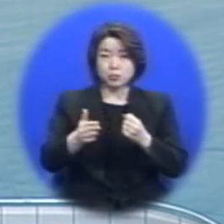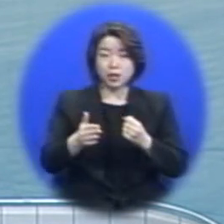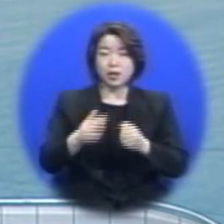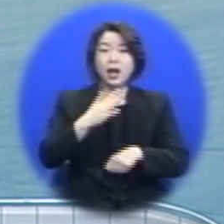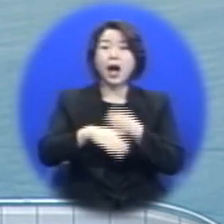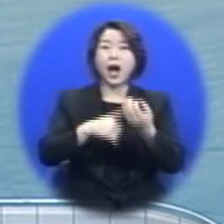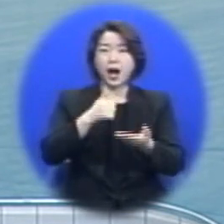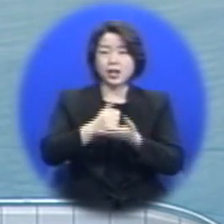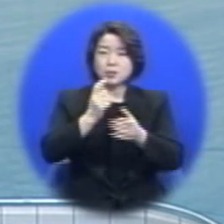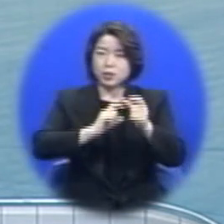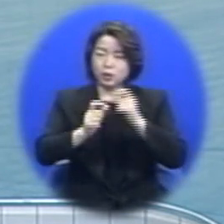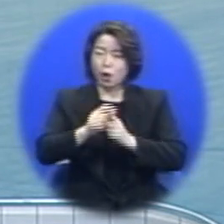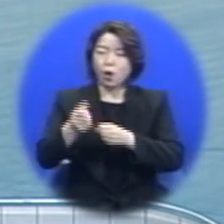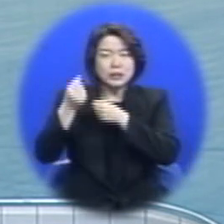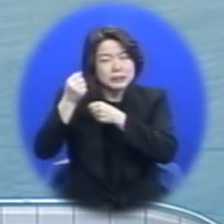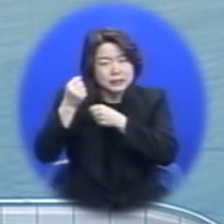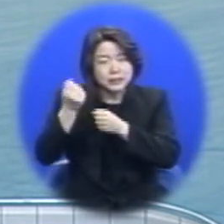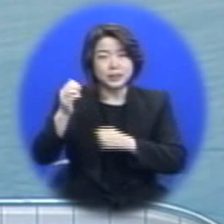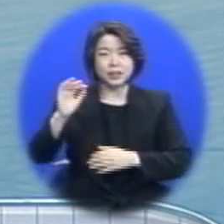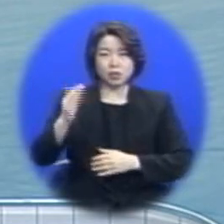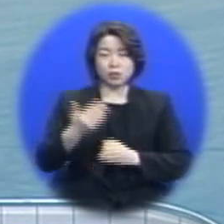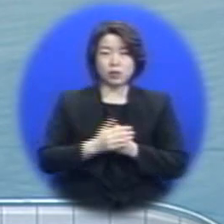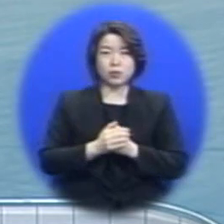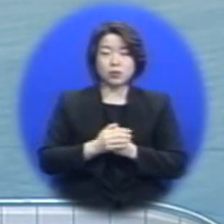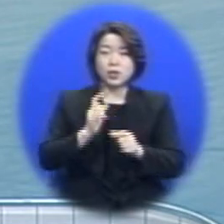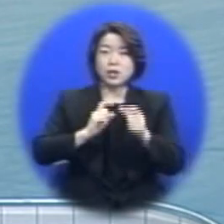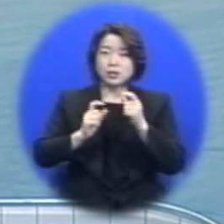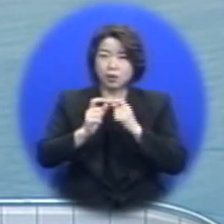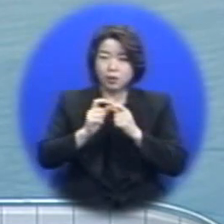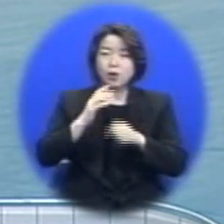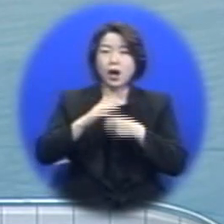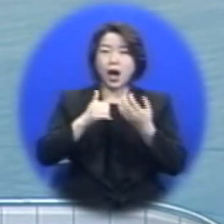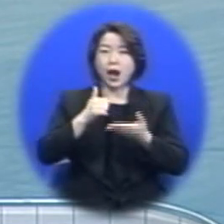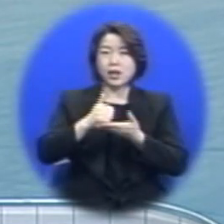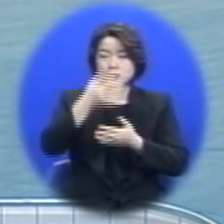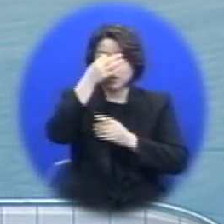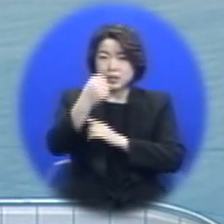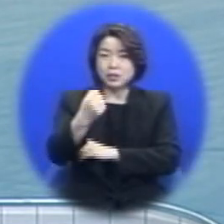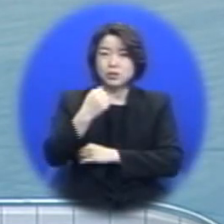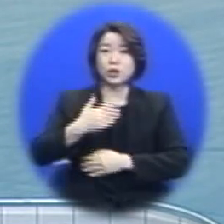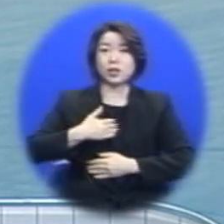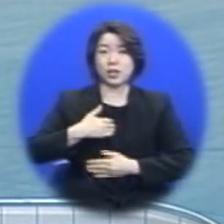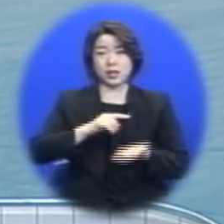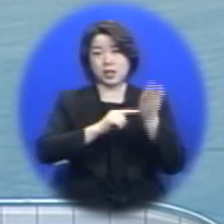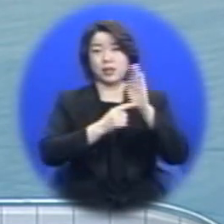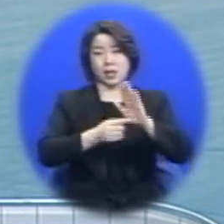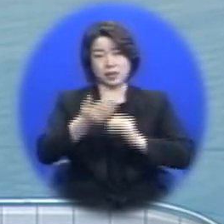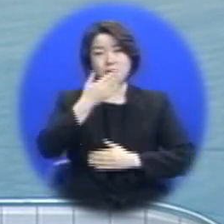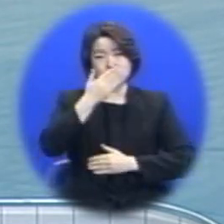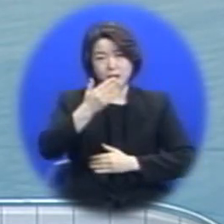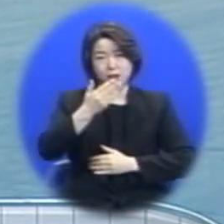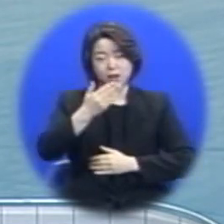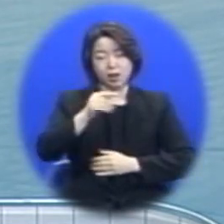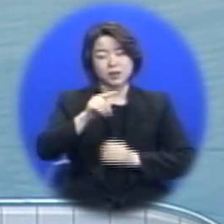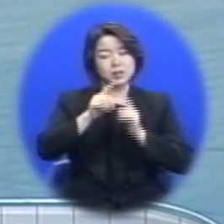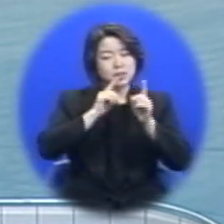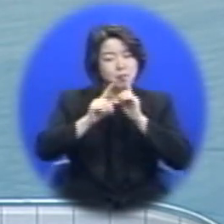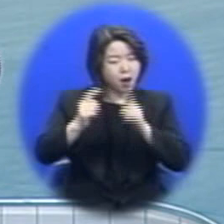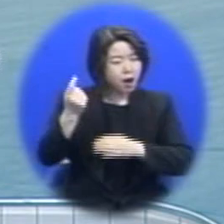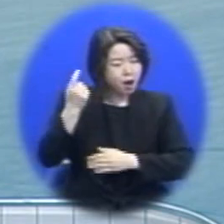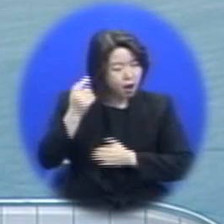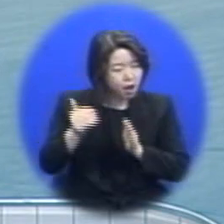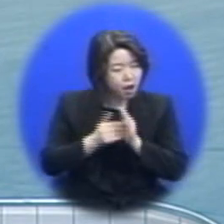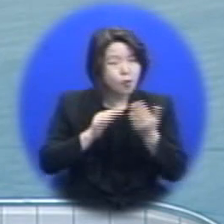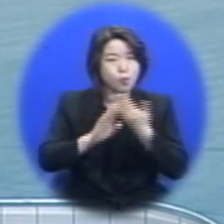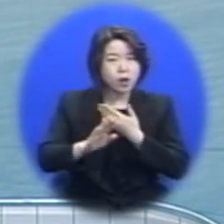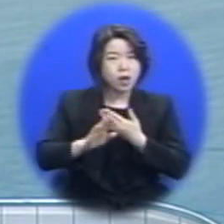내가 하나님을 더 의지하게 되고 그래서 하나님의 능력이 내게 나타나는 거구나. 그 말씀을 듣고